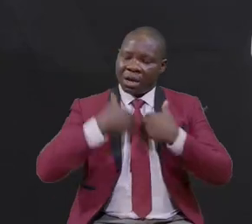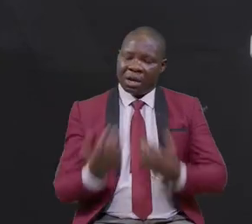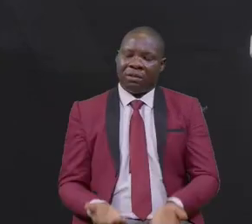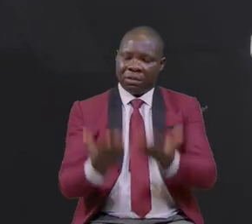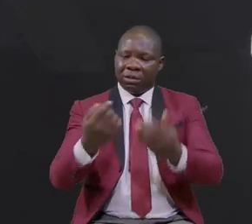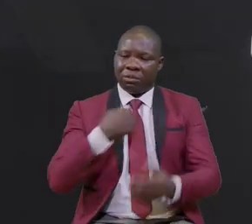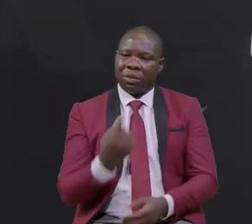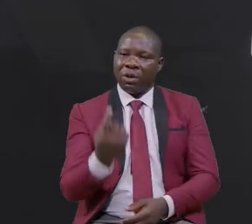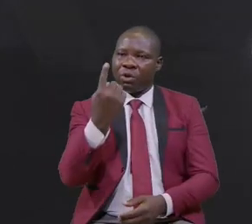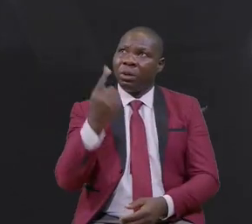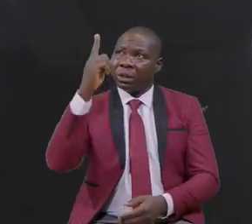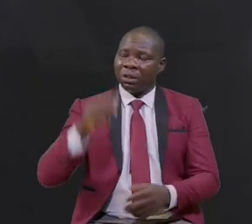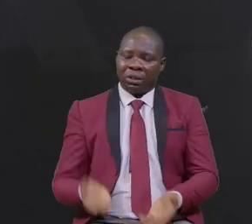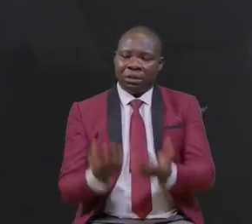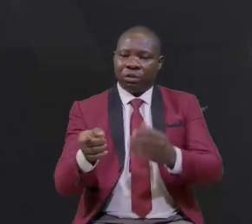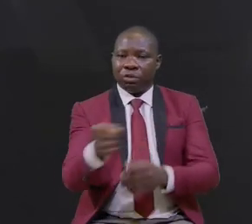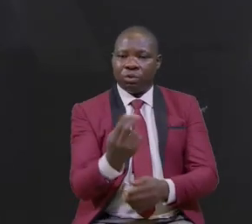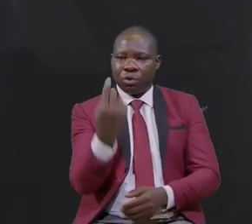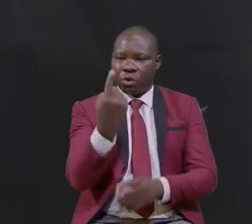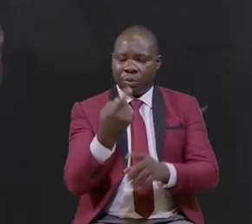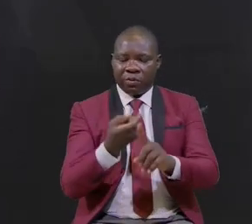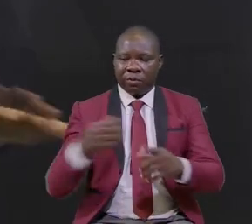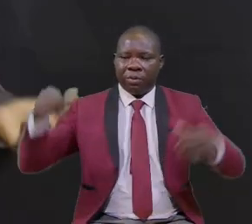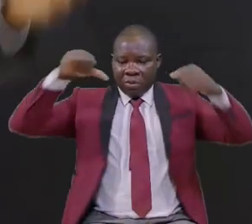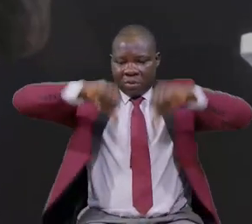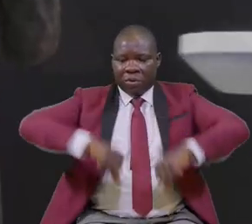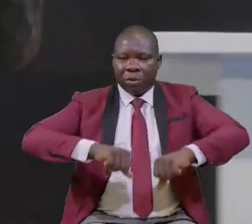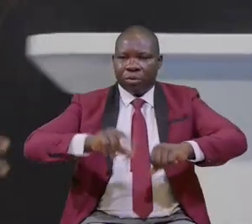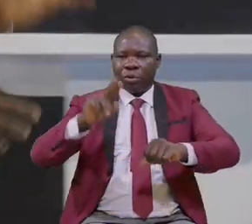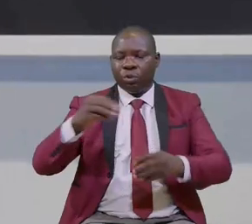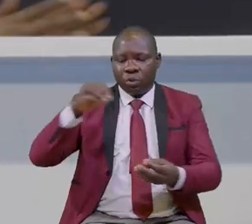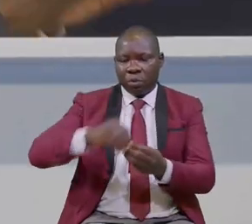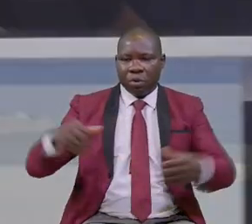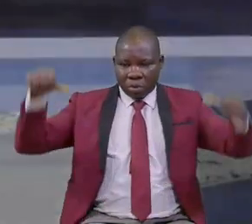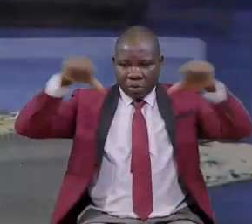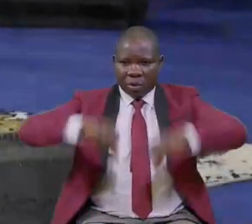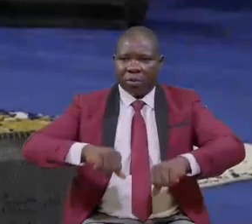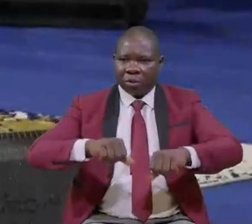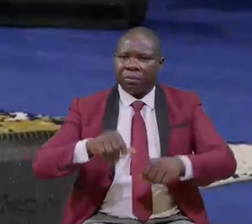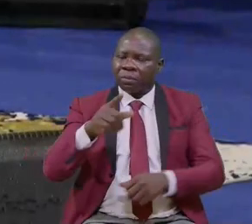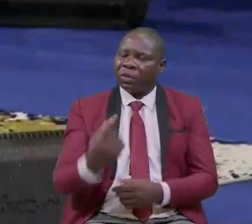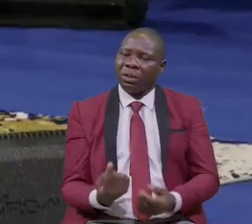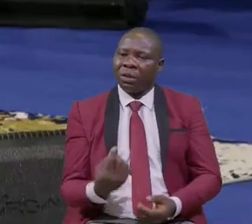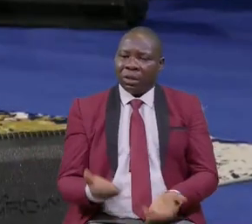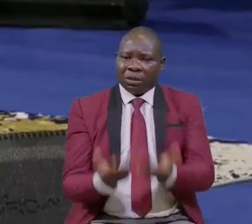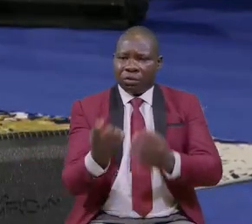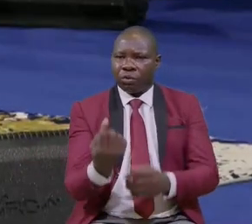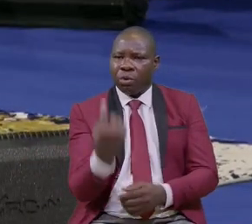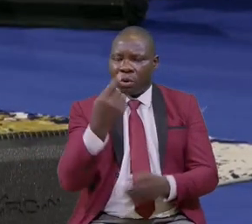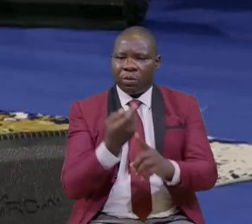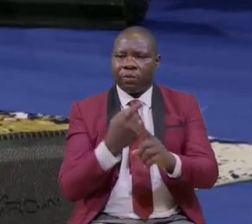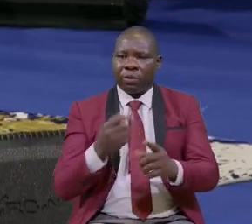Il t'a ressuscité de la condamnation. Plus de condamnation. Il t'a ressuscité de l'impotence.